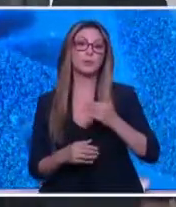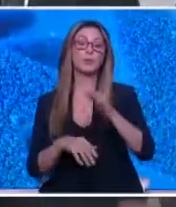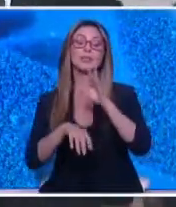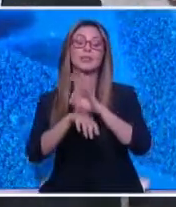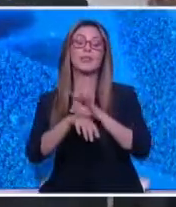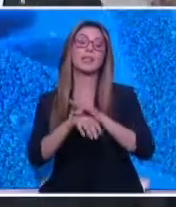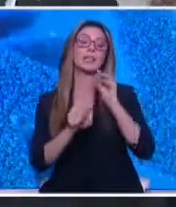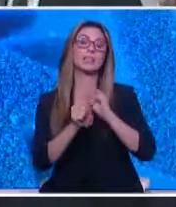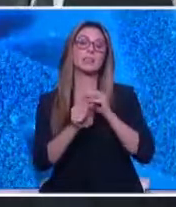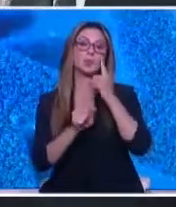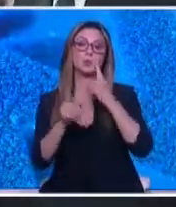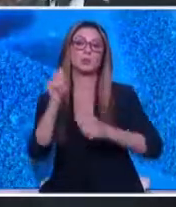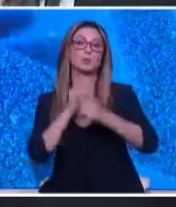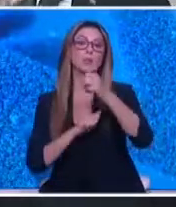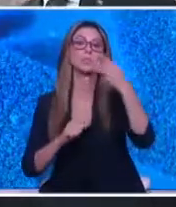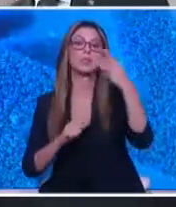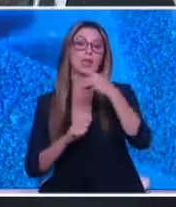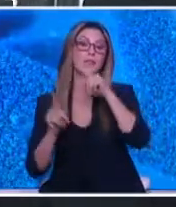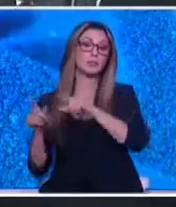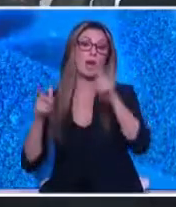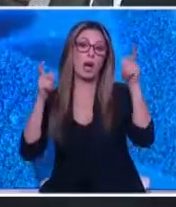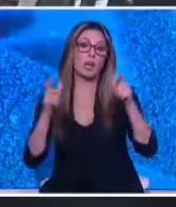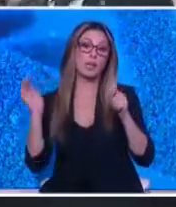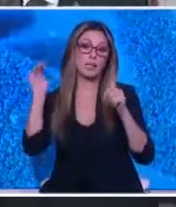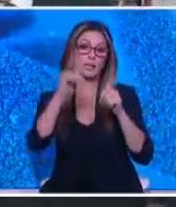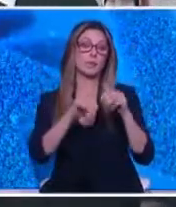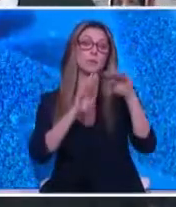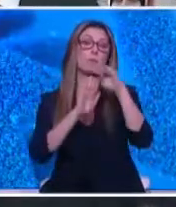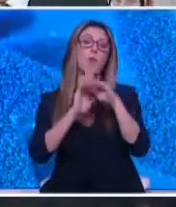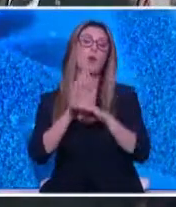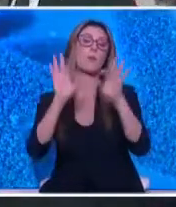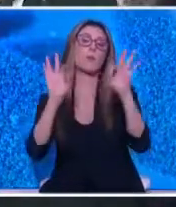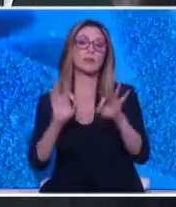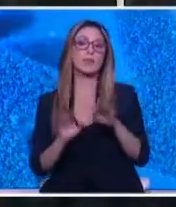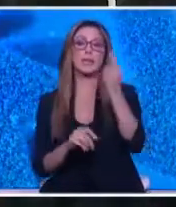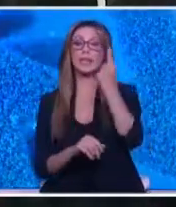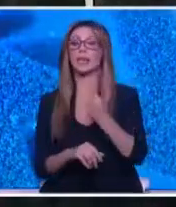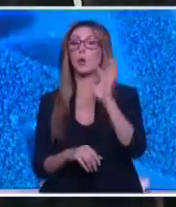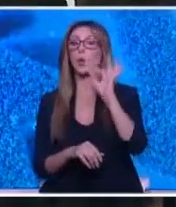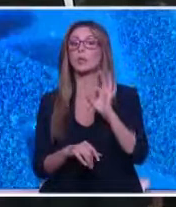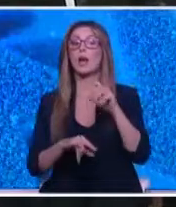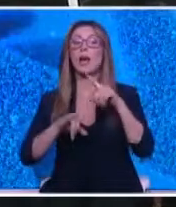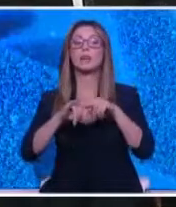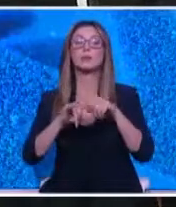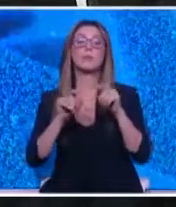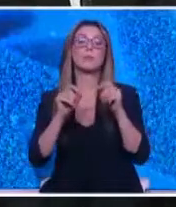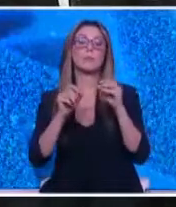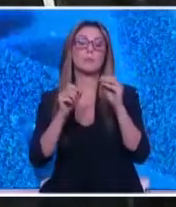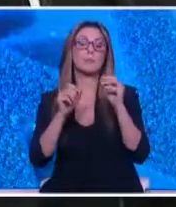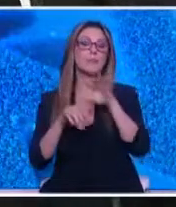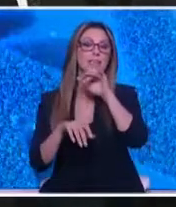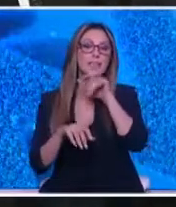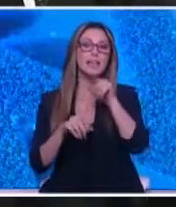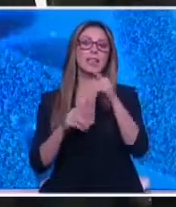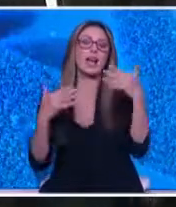dakikalar içerisinde Cumhurbaşkanı Erdoğan'ın alana gelmesiyle program başlayacak dedik. İlk olarak Alevi Bektaşi dedelerinin akşam duası